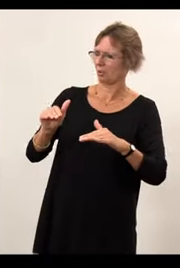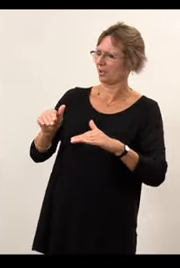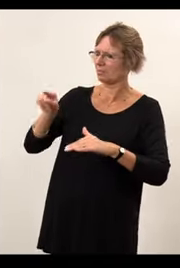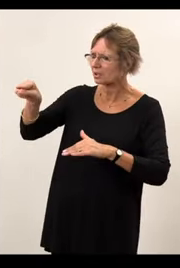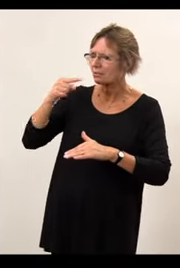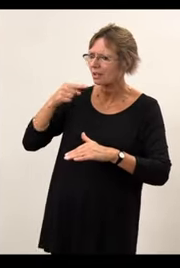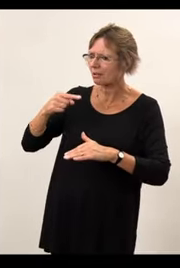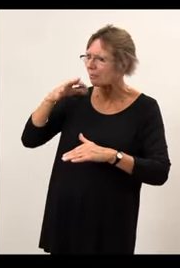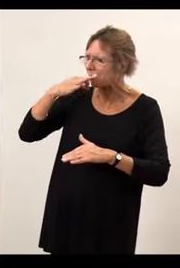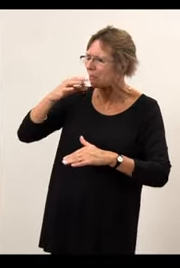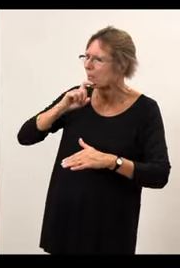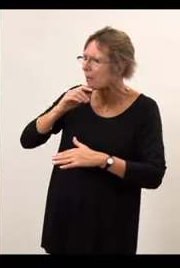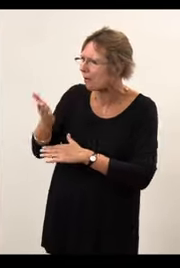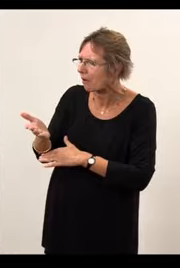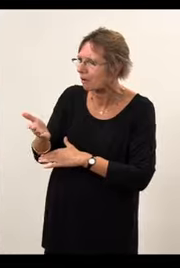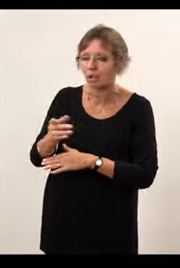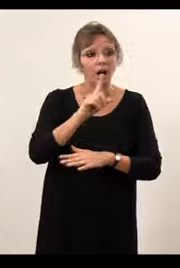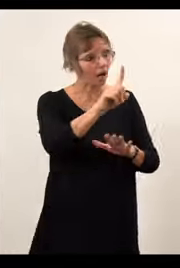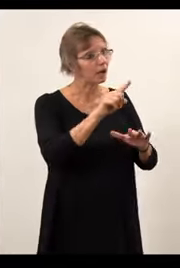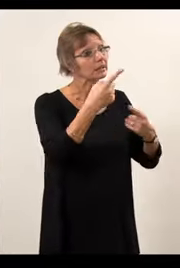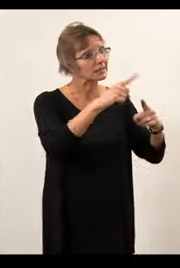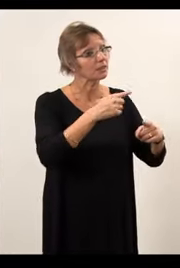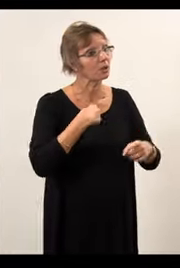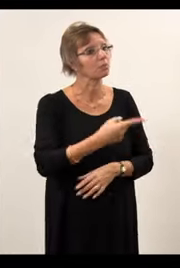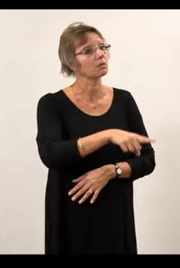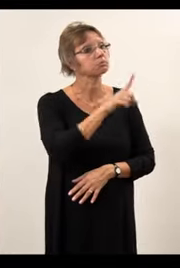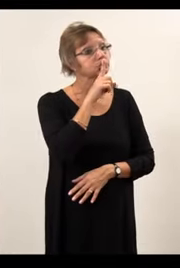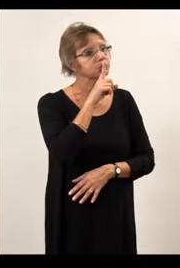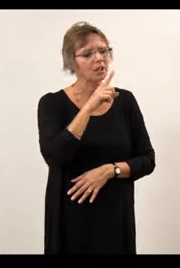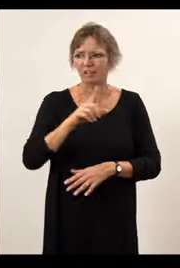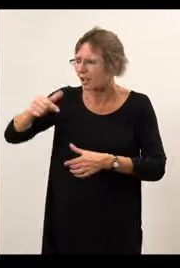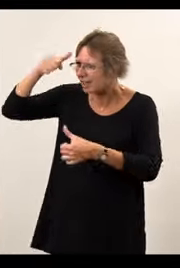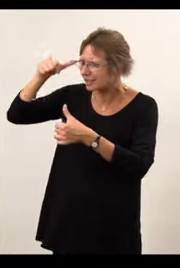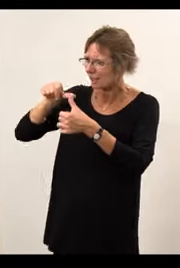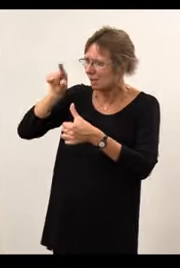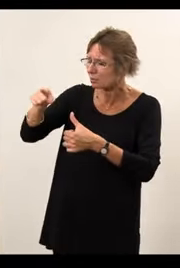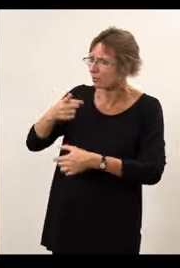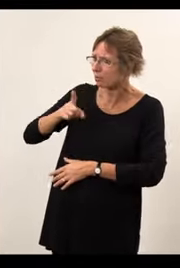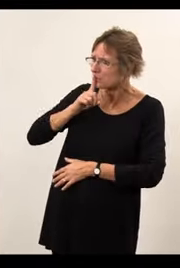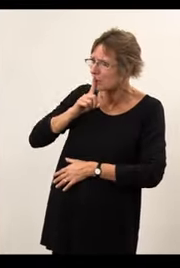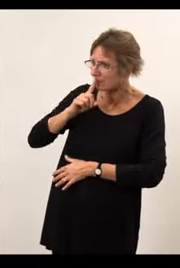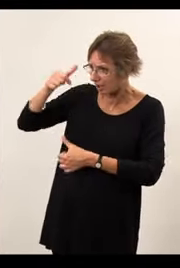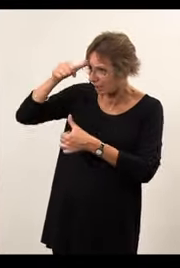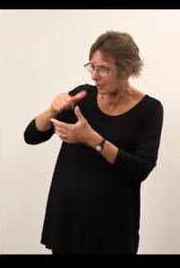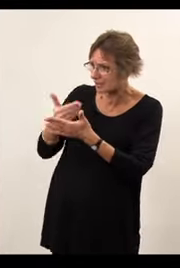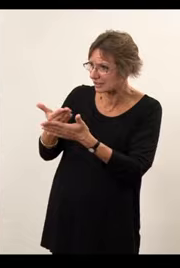Enfin, excuse-moi, tu savais même pas parler? Je me taisais. C'est pas pareil. Quoi, tu te souviens que tu te